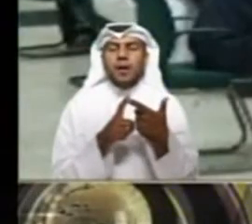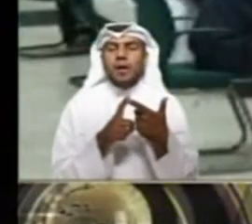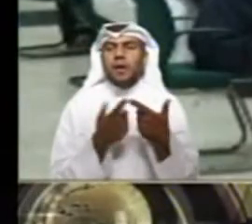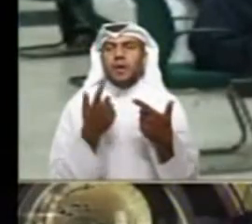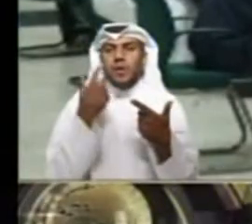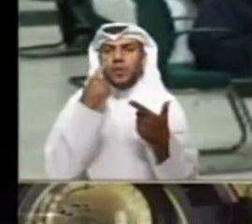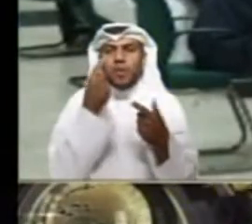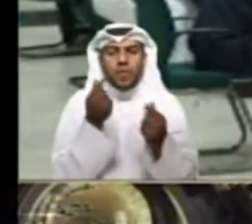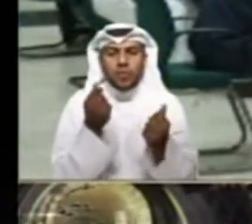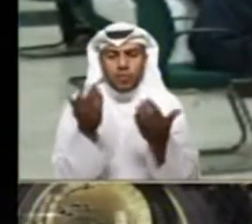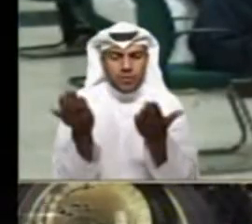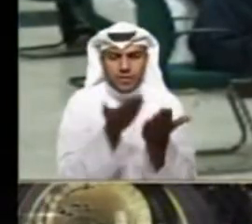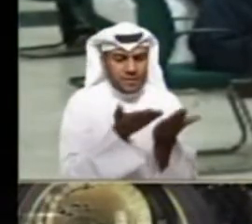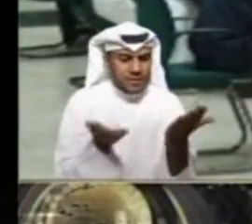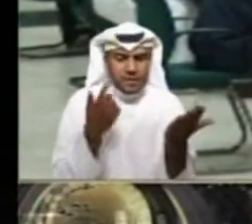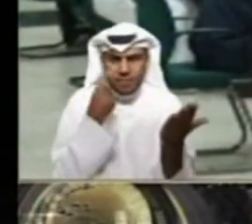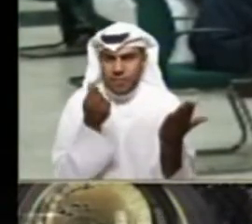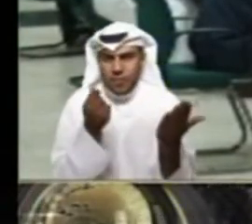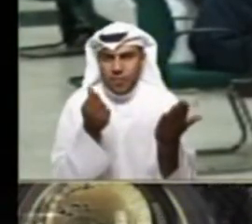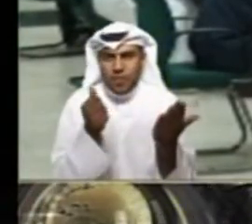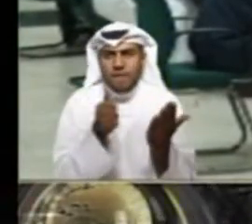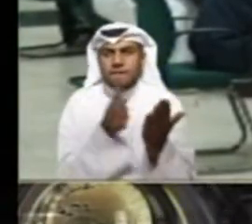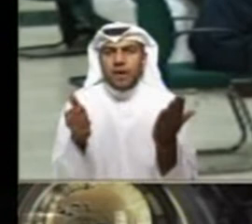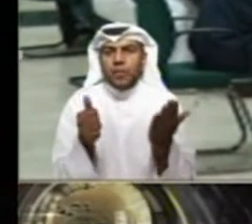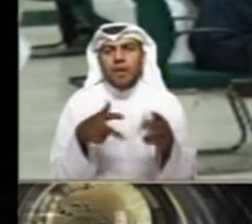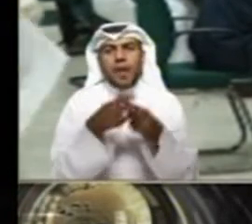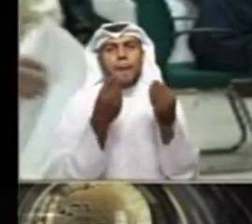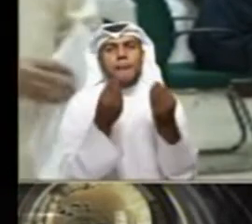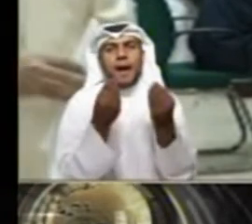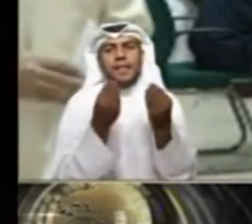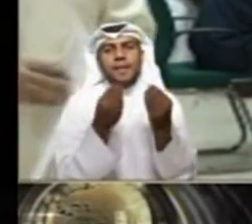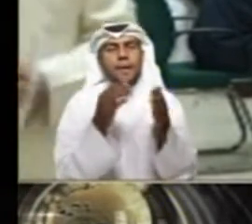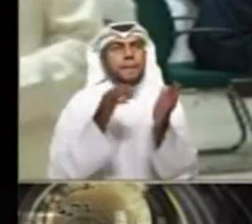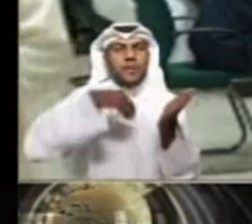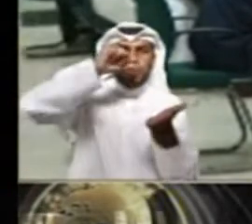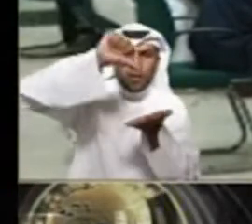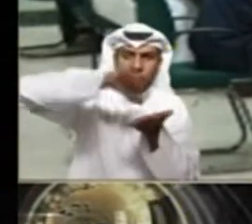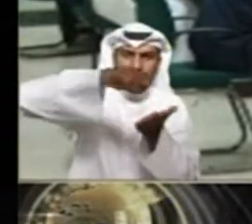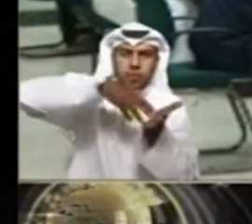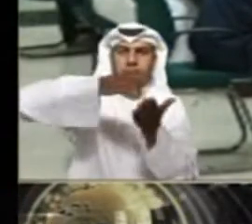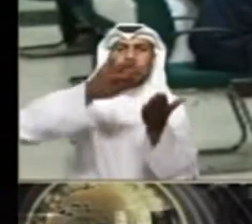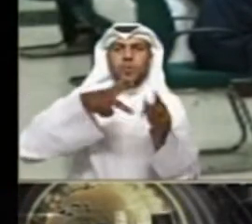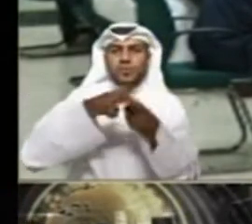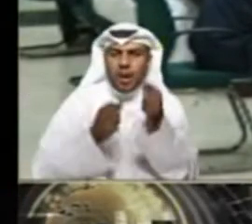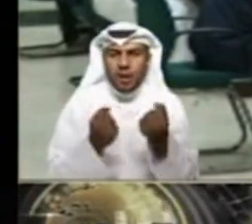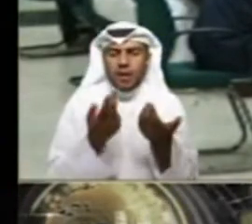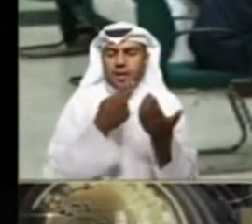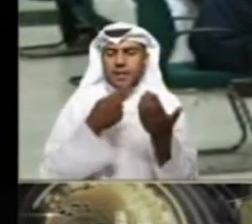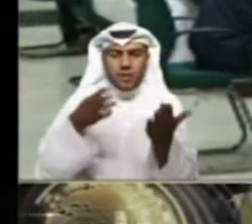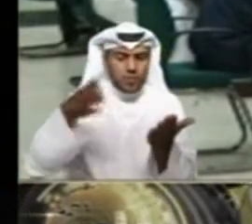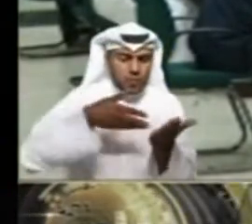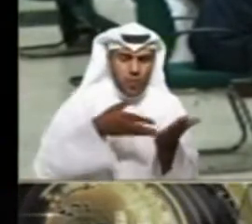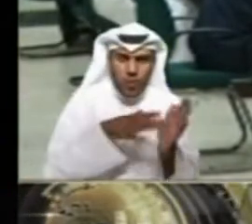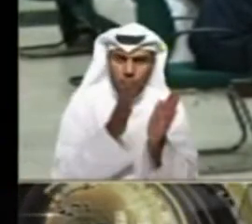عروض أسعار. كذلك احنا نريد أن يتم تدعيم هذه المطالبات من خلال